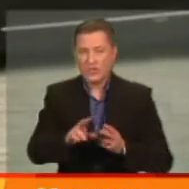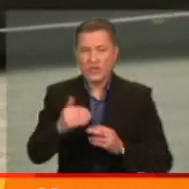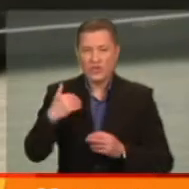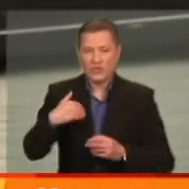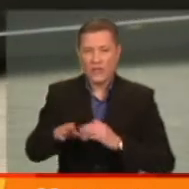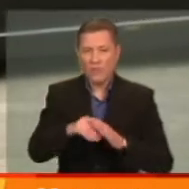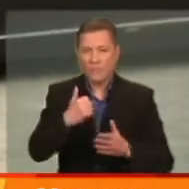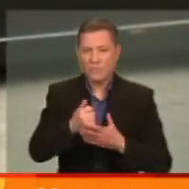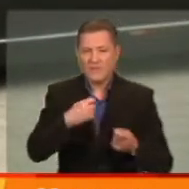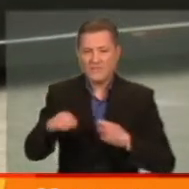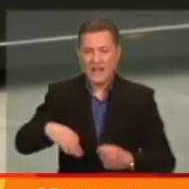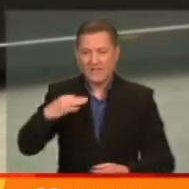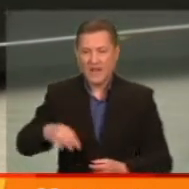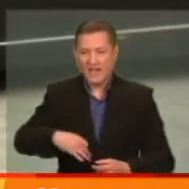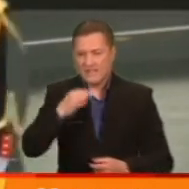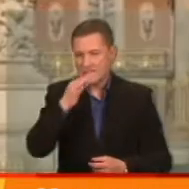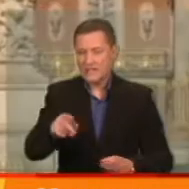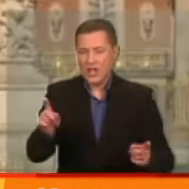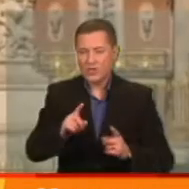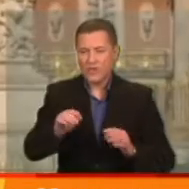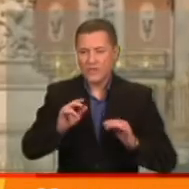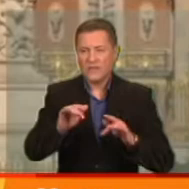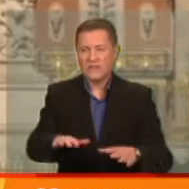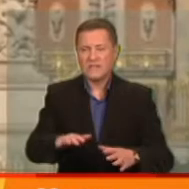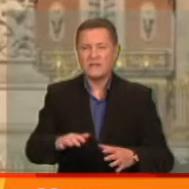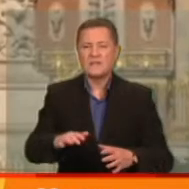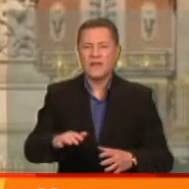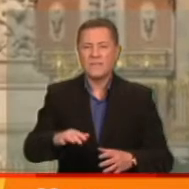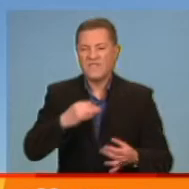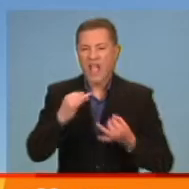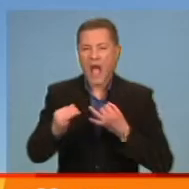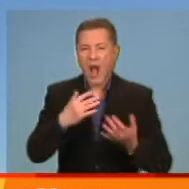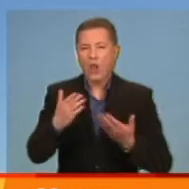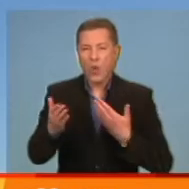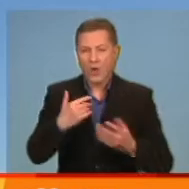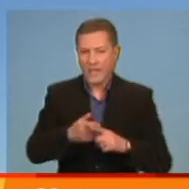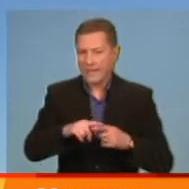обраний президент Франції заявив, що вестиме з тим вимогливий діалог, який не